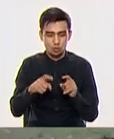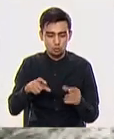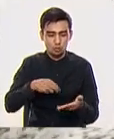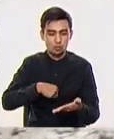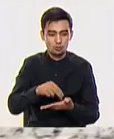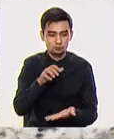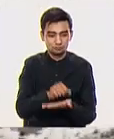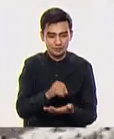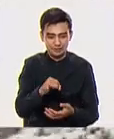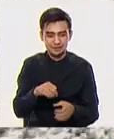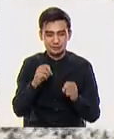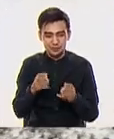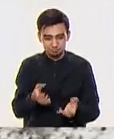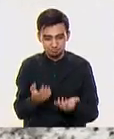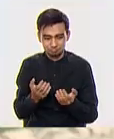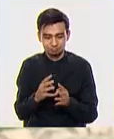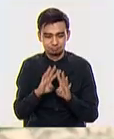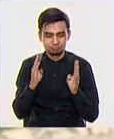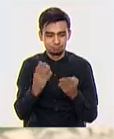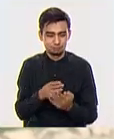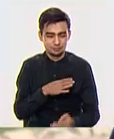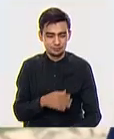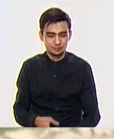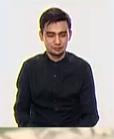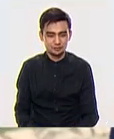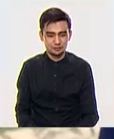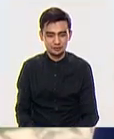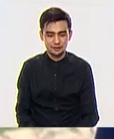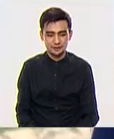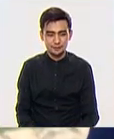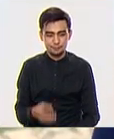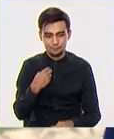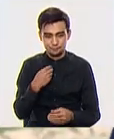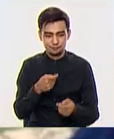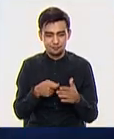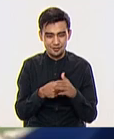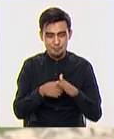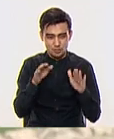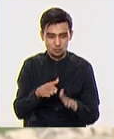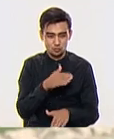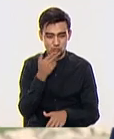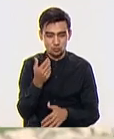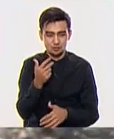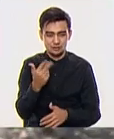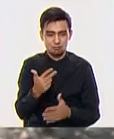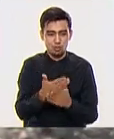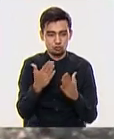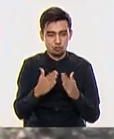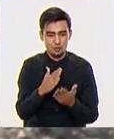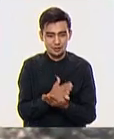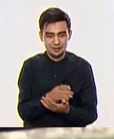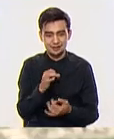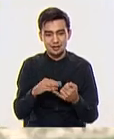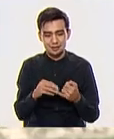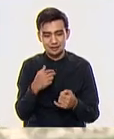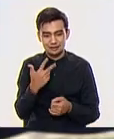алып, тіпті ор жасап қоршап тастаған. Бізде жайылым жер қалмаған үй жоқ. 30-ға жуық үй бар.